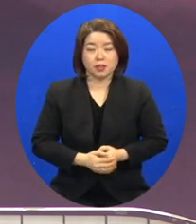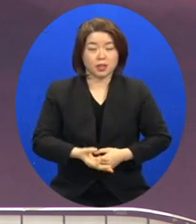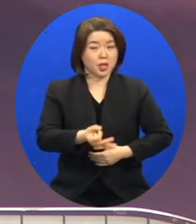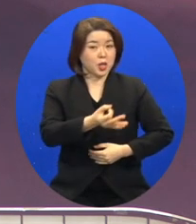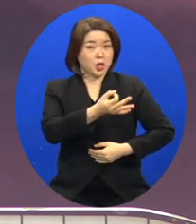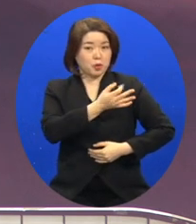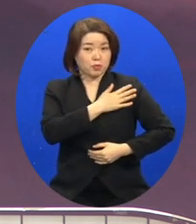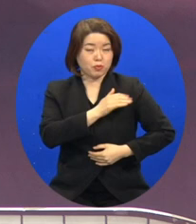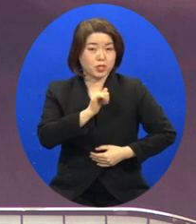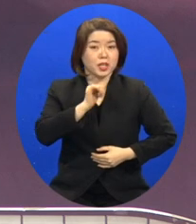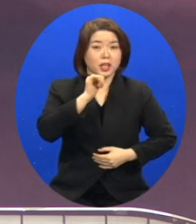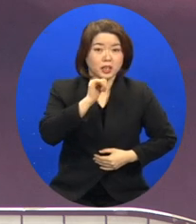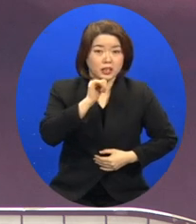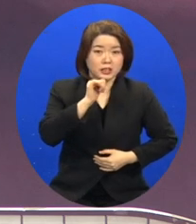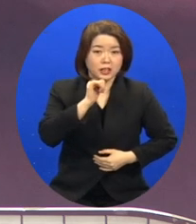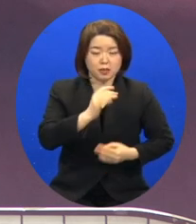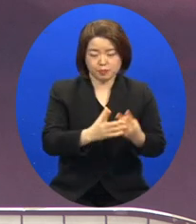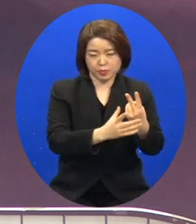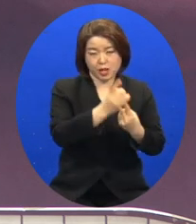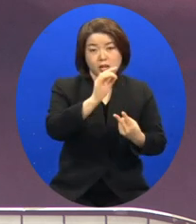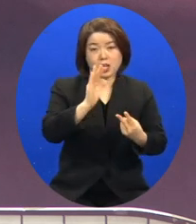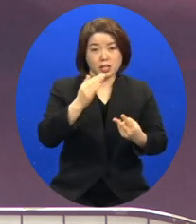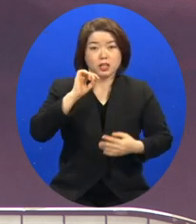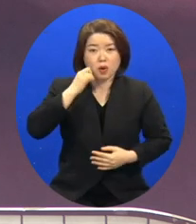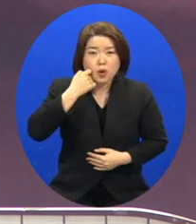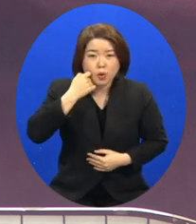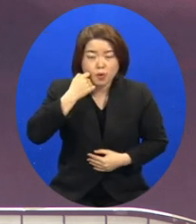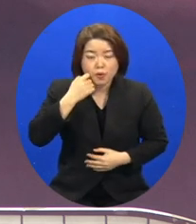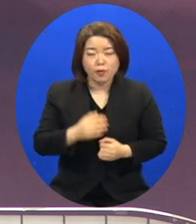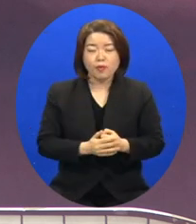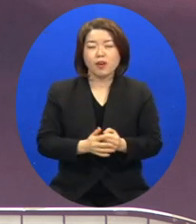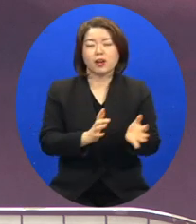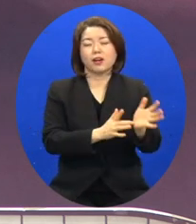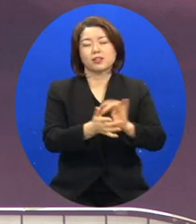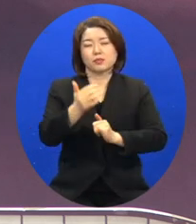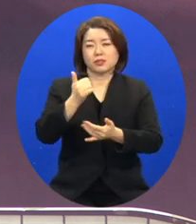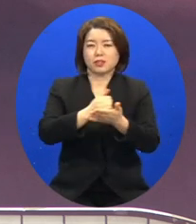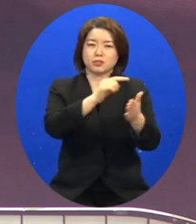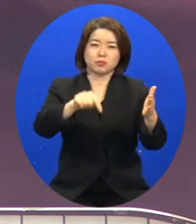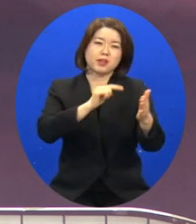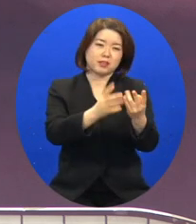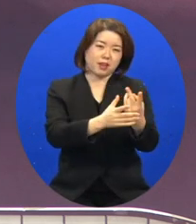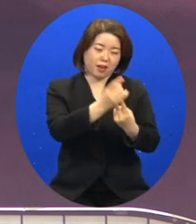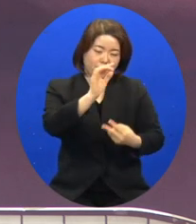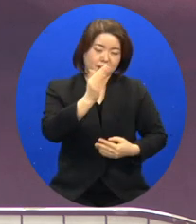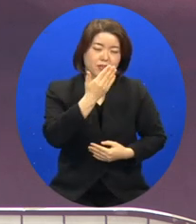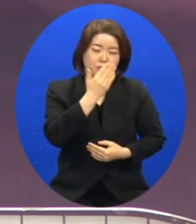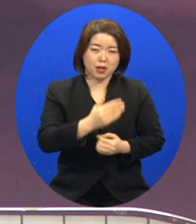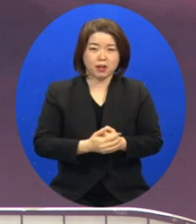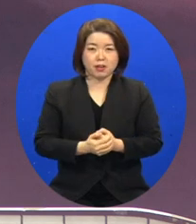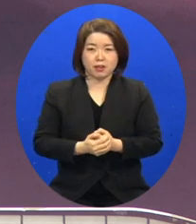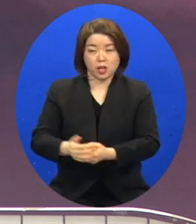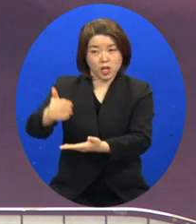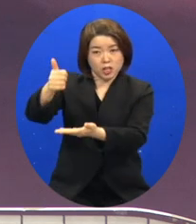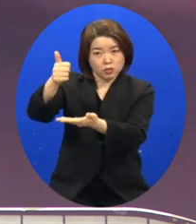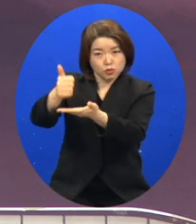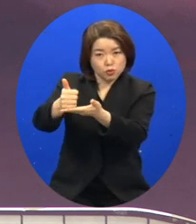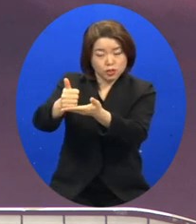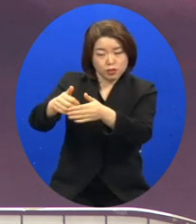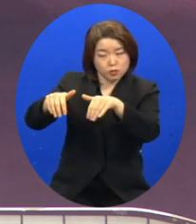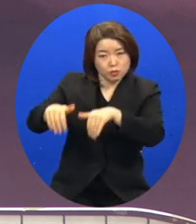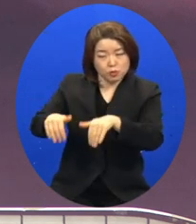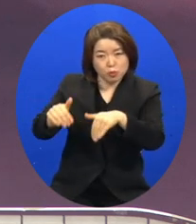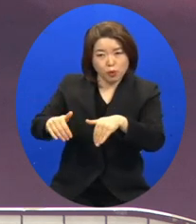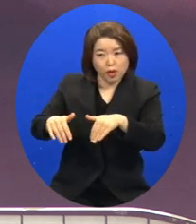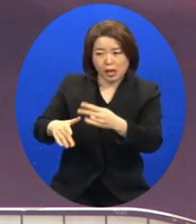가난한 사람 하나 되기 참 어렵죠 예수님 안에서 하나가 졌습니다 주인과 노예 이거 뭐 하나 되는